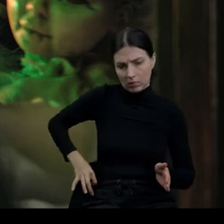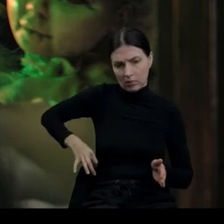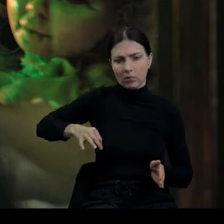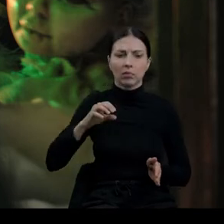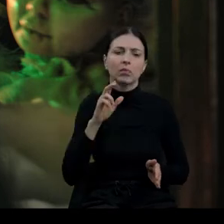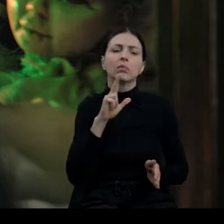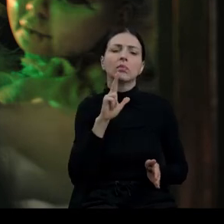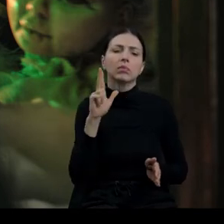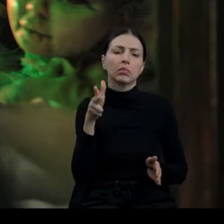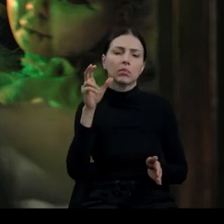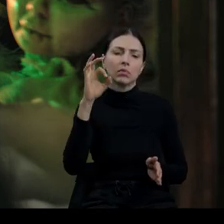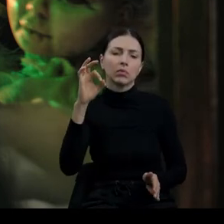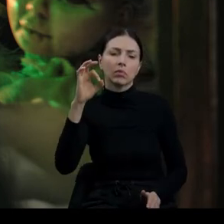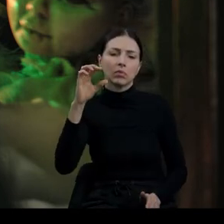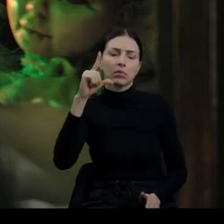pan Kopania,